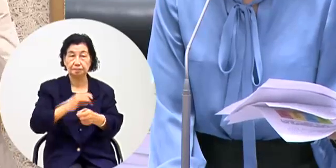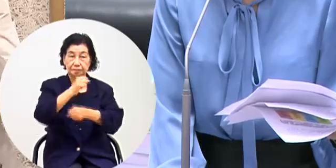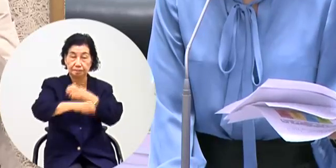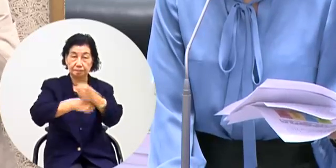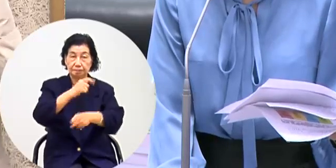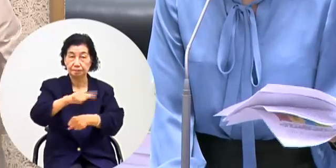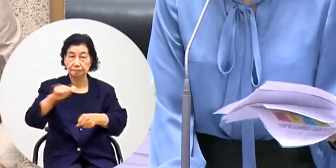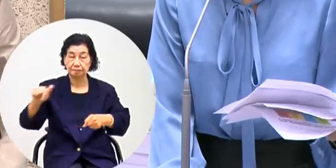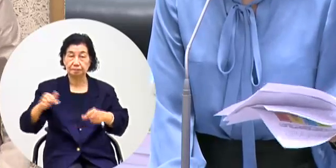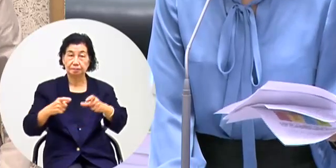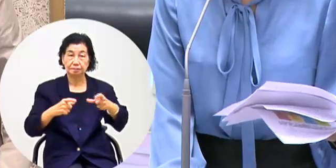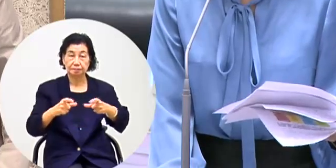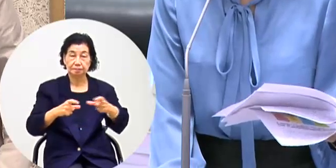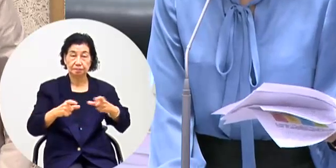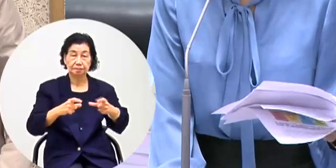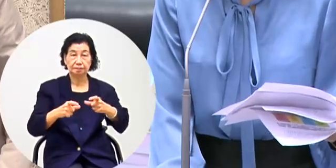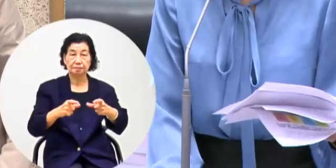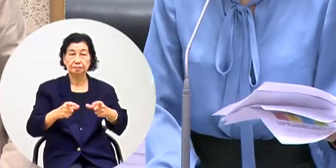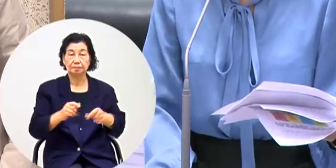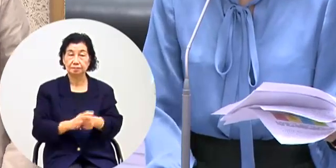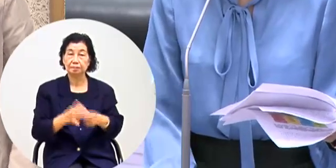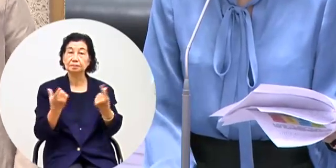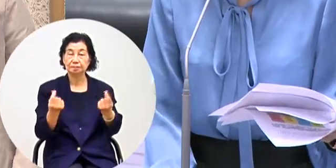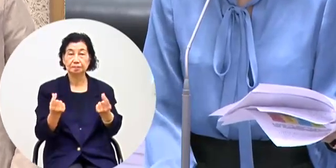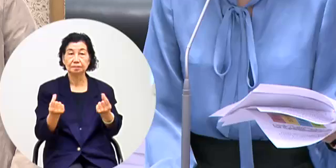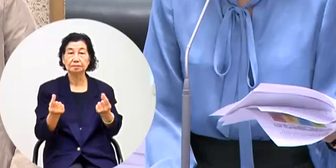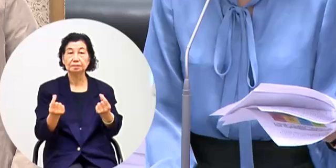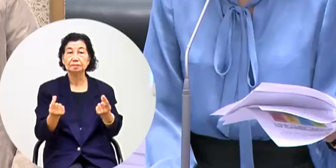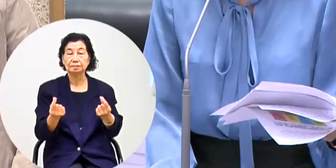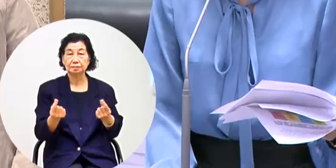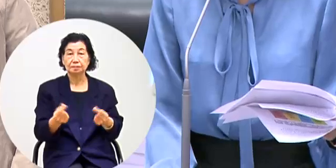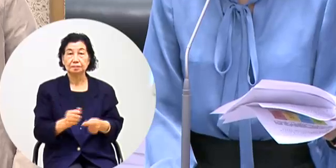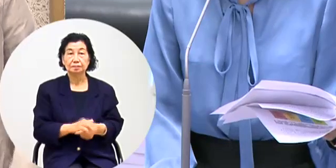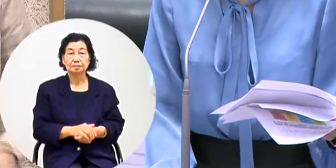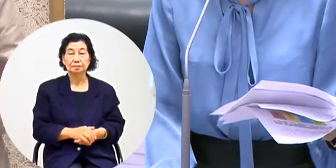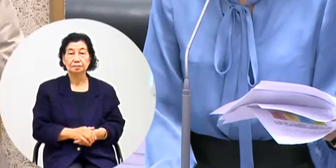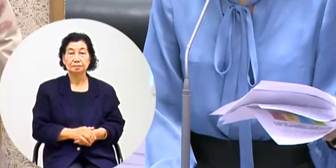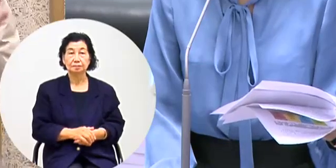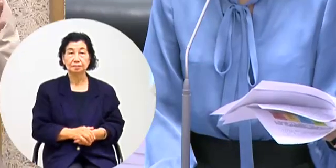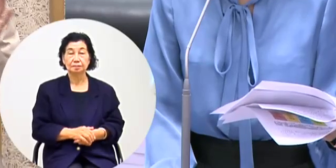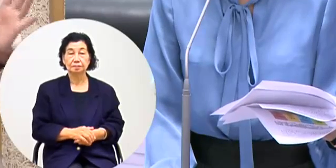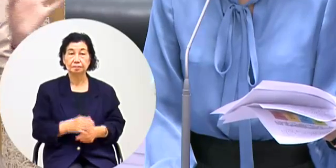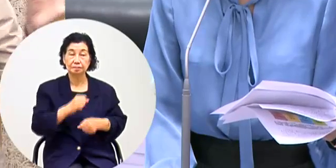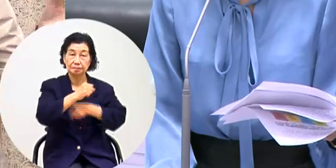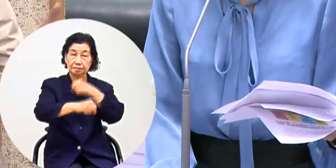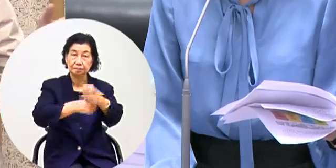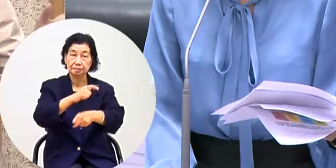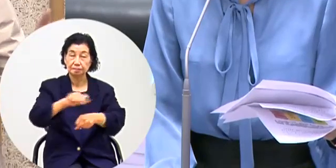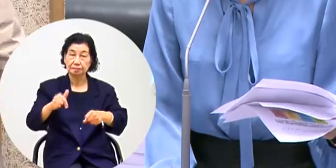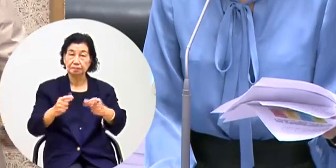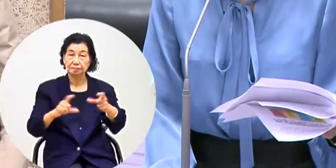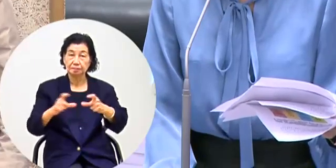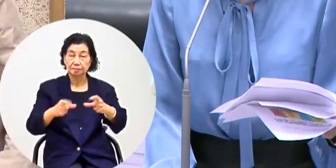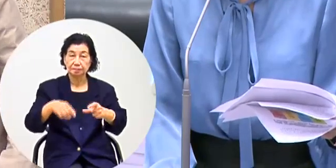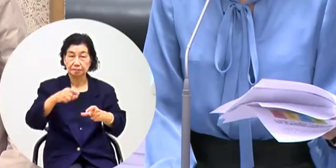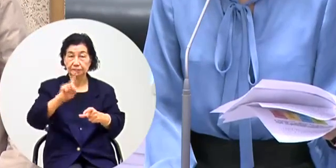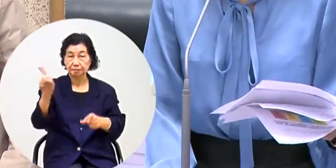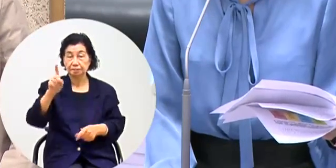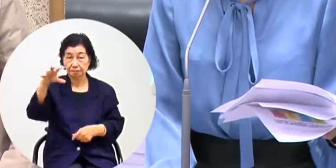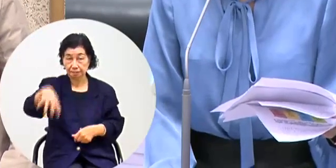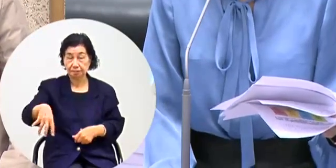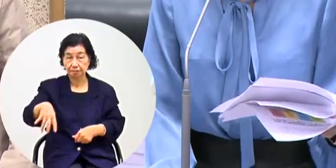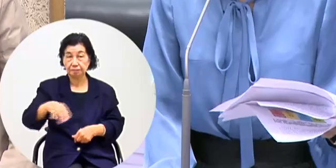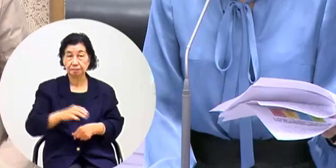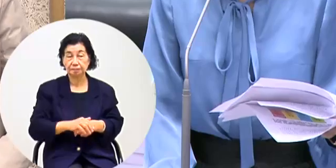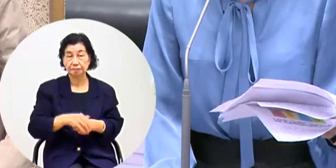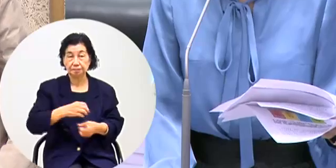动物园也是啊， 也有嘛，也有画下来嘛。那动物园会在哪里？ 我们现在目前有一个是寿山动物园，另外一个是在内